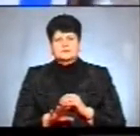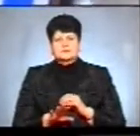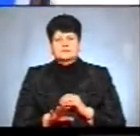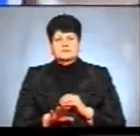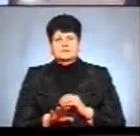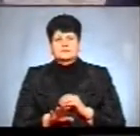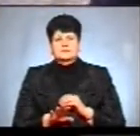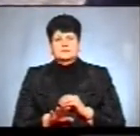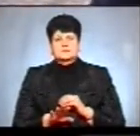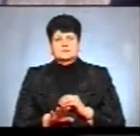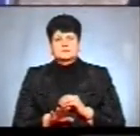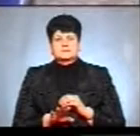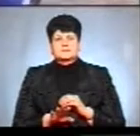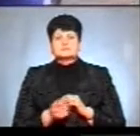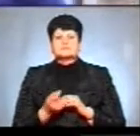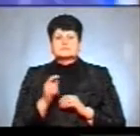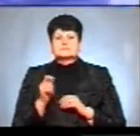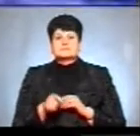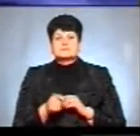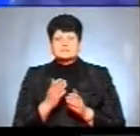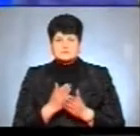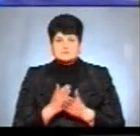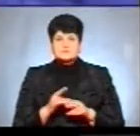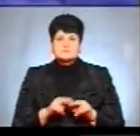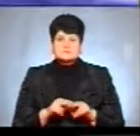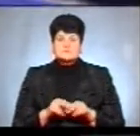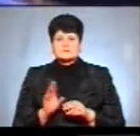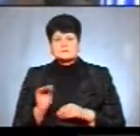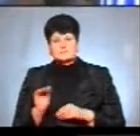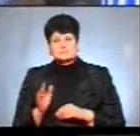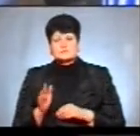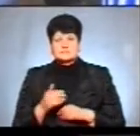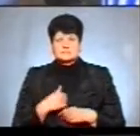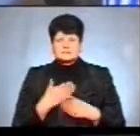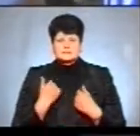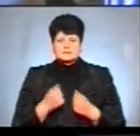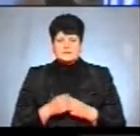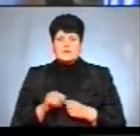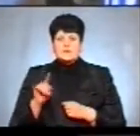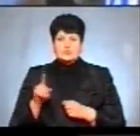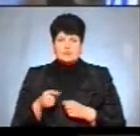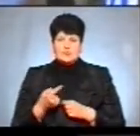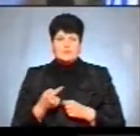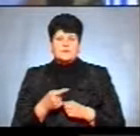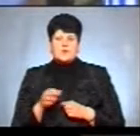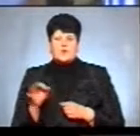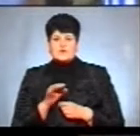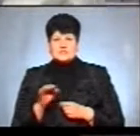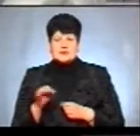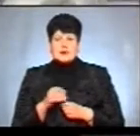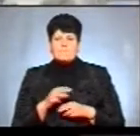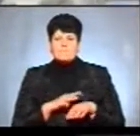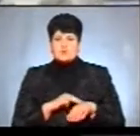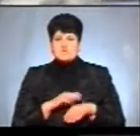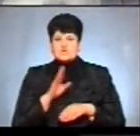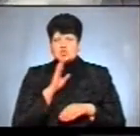нікуди не ділиться. Звідки ви приїхали? Маєте біля себе якесь посвідчення особи? Ні, немає. На вимогу дільничного офіцера поліції Романа Фурки